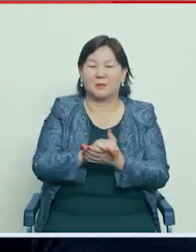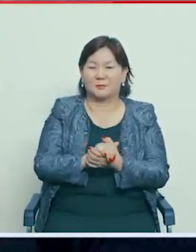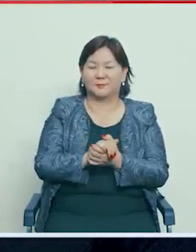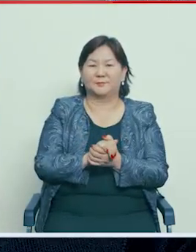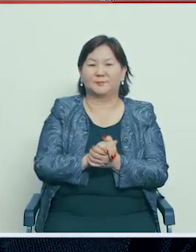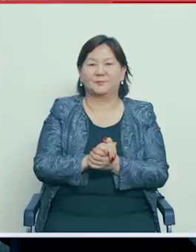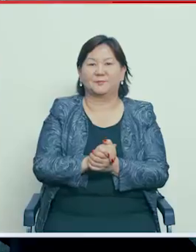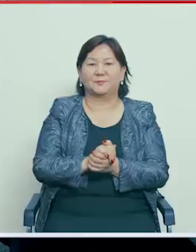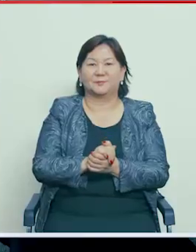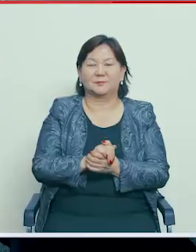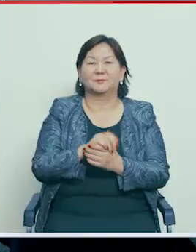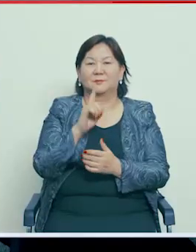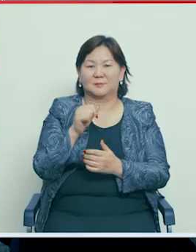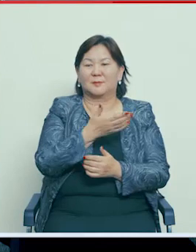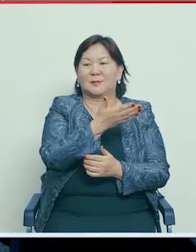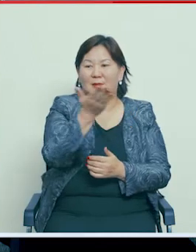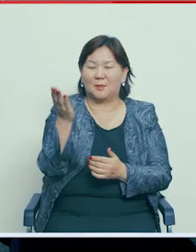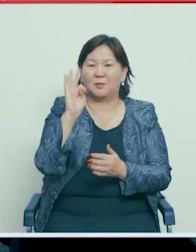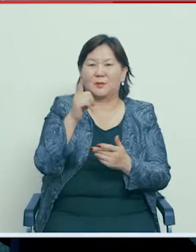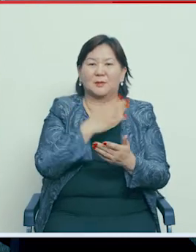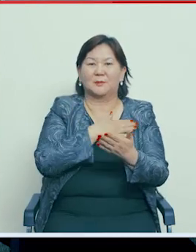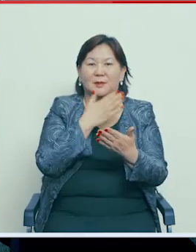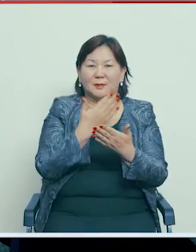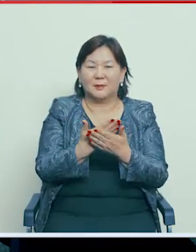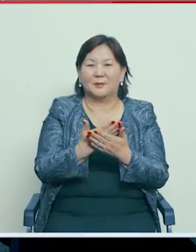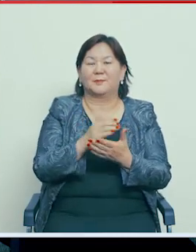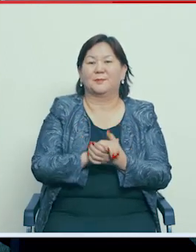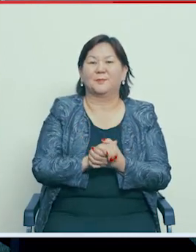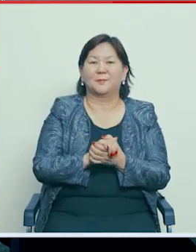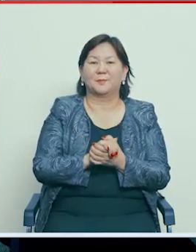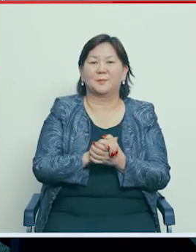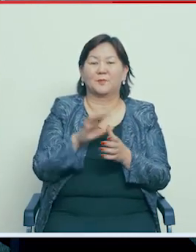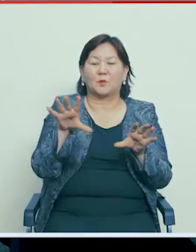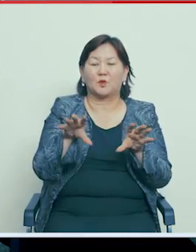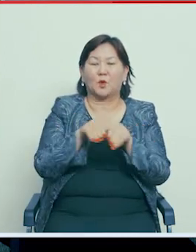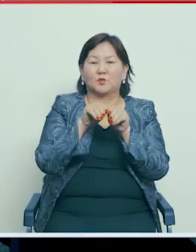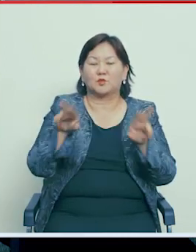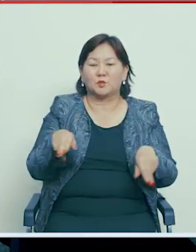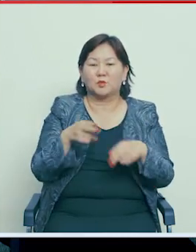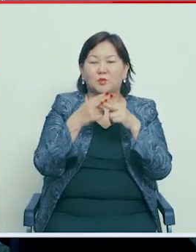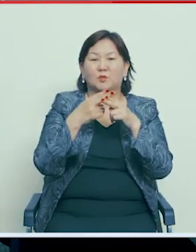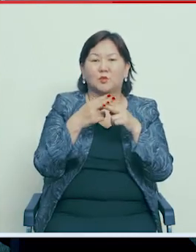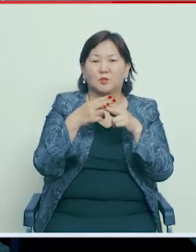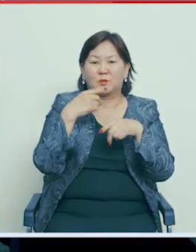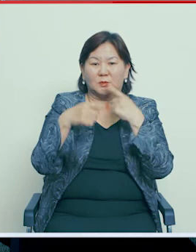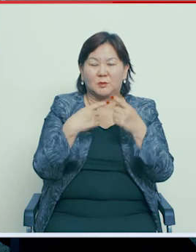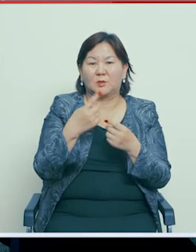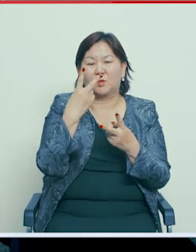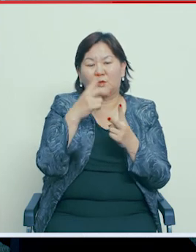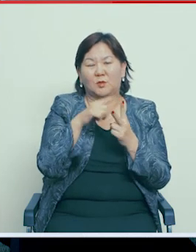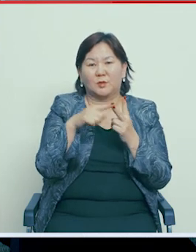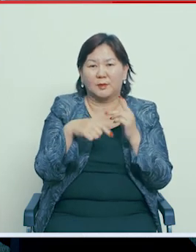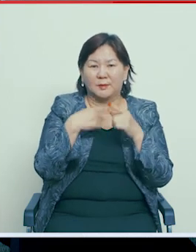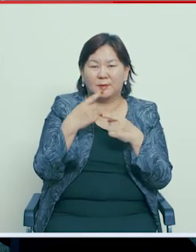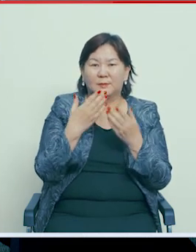зөв. За та бүхэнд маш их баярлалаа. Тэгээд товчхон дүгнэлтийг би хийж болж байна. Хоёр юм би өөрийнхөө